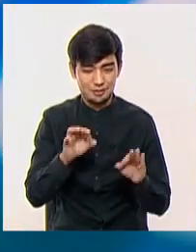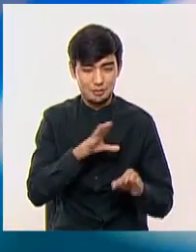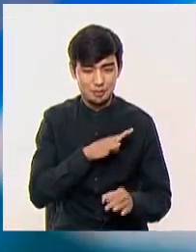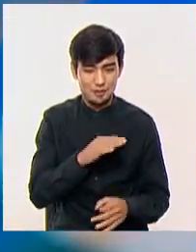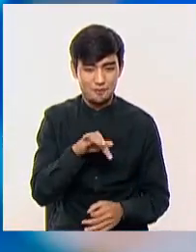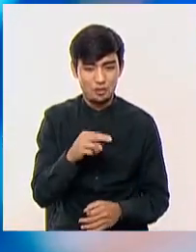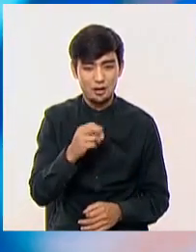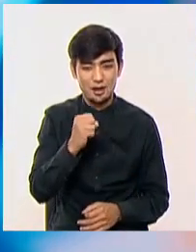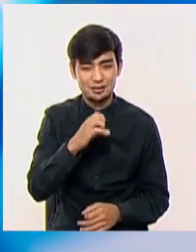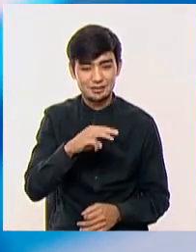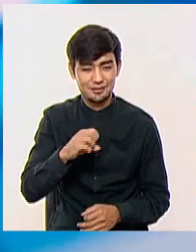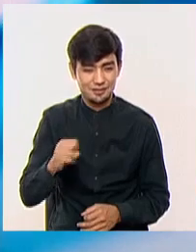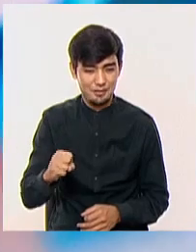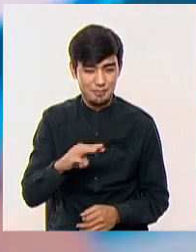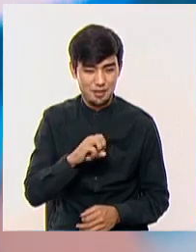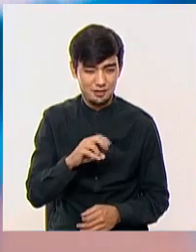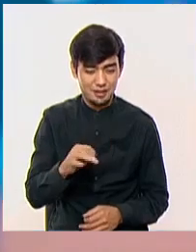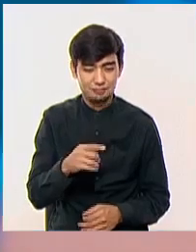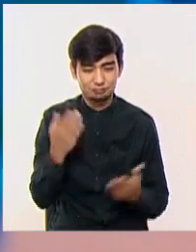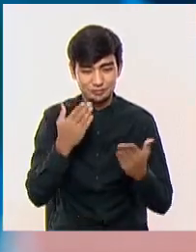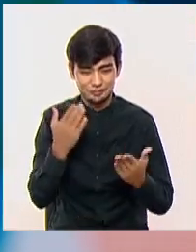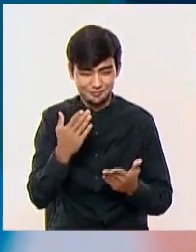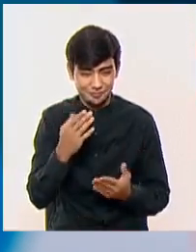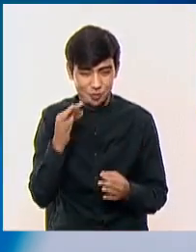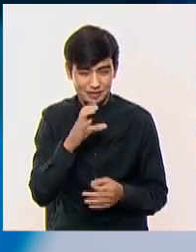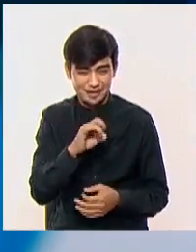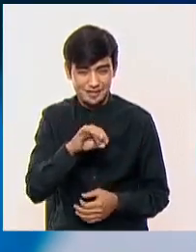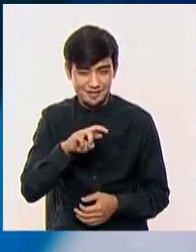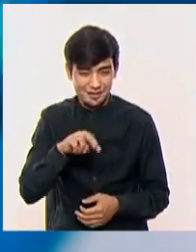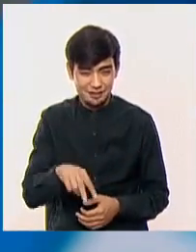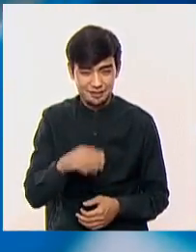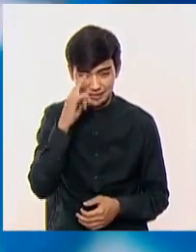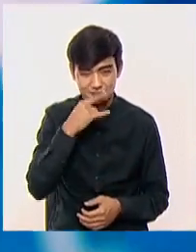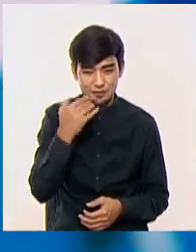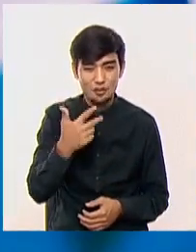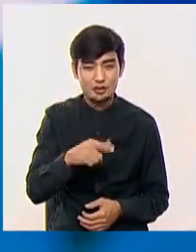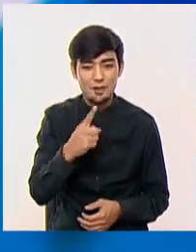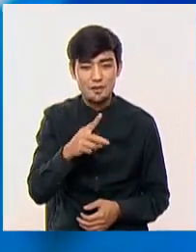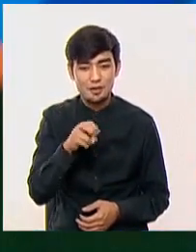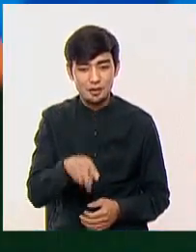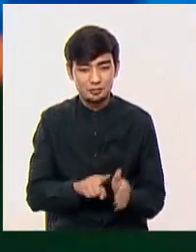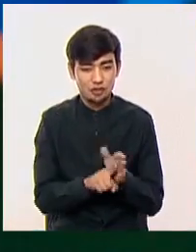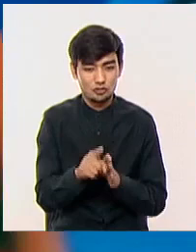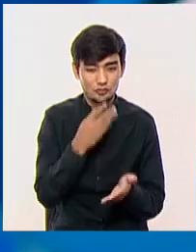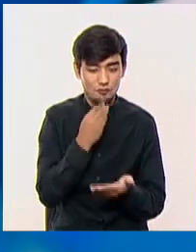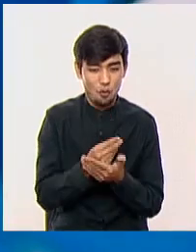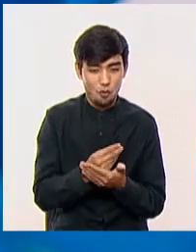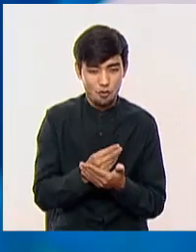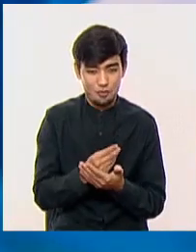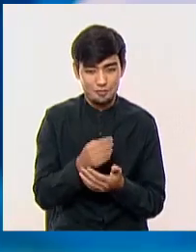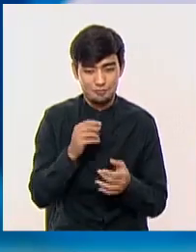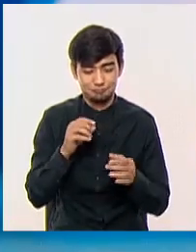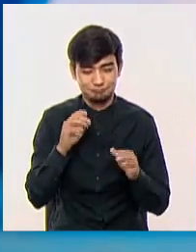форуме Астана медиавик на смену сериалам пройдут отечественные фильмы 31 канал начинает съемки собственных картин